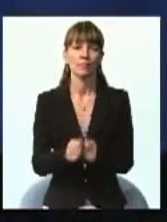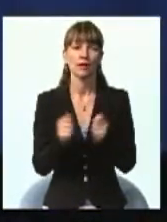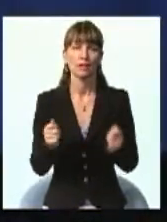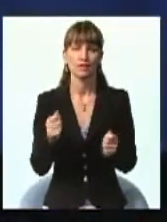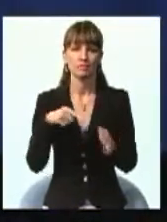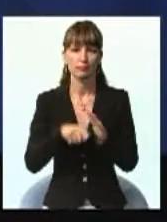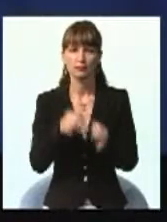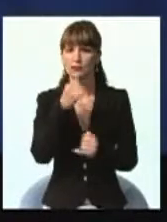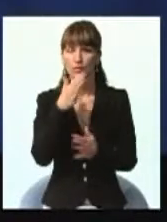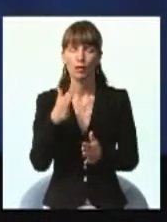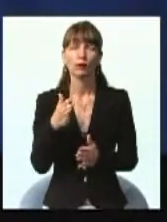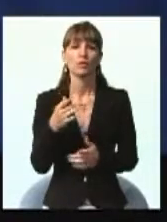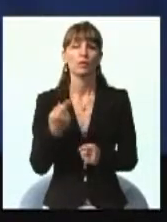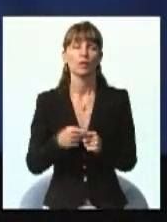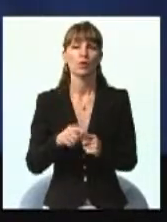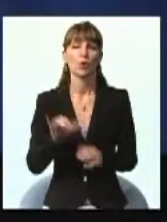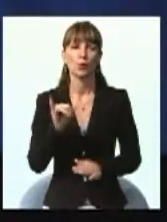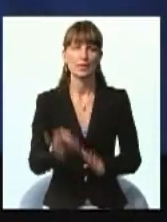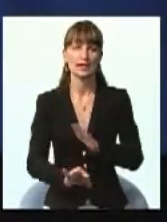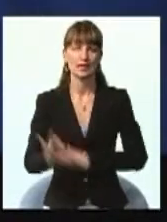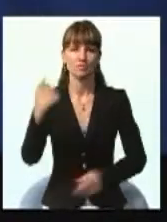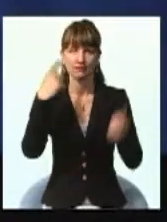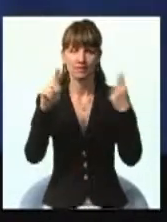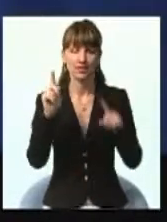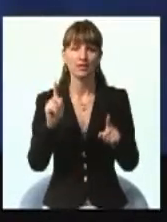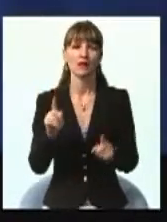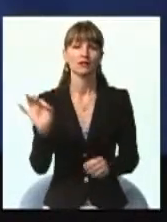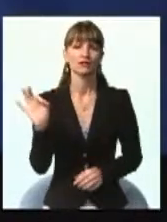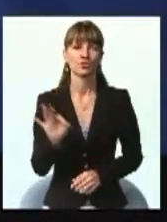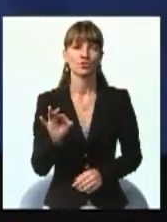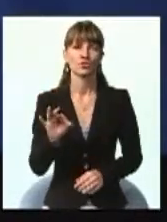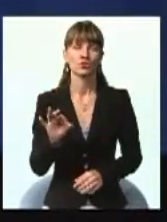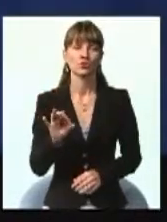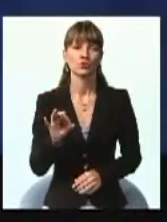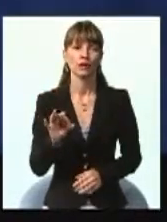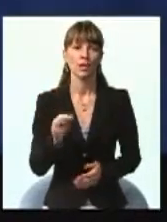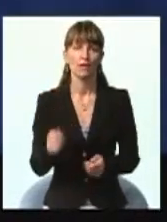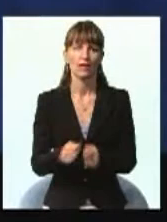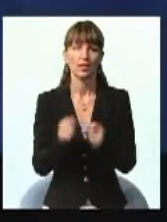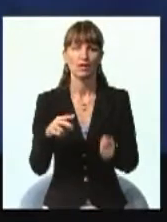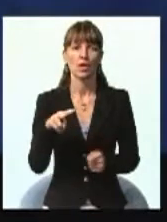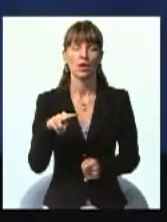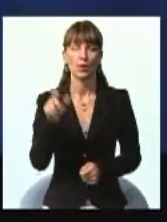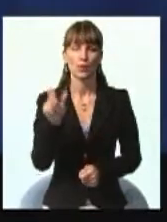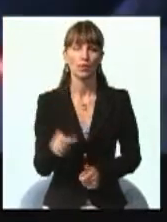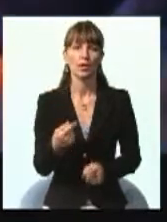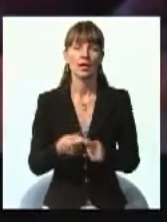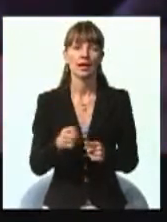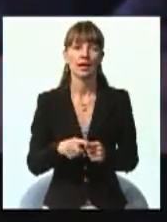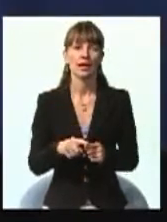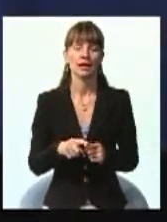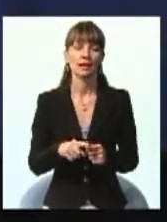під силу. Отож, у східних казках їхнім рятівником найчастіше стає людина. Ці істоти завжди дякують